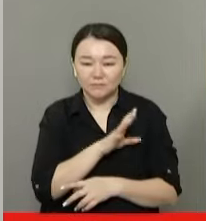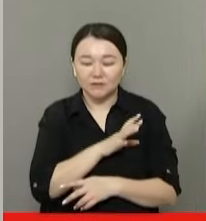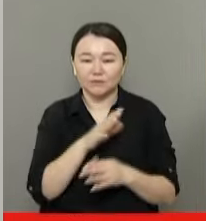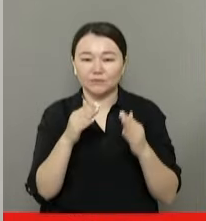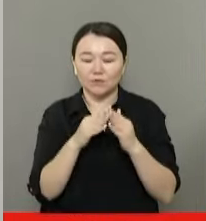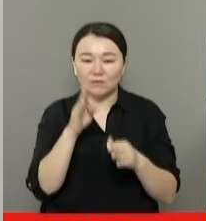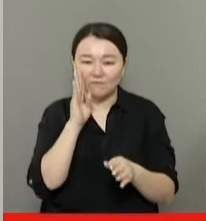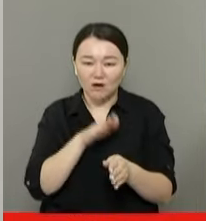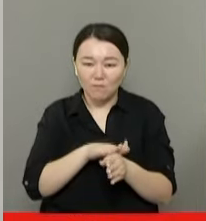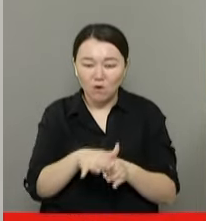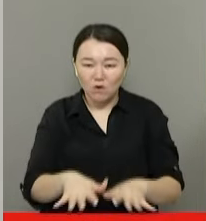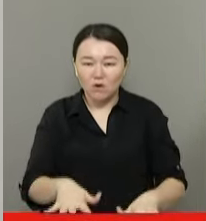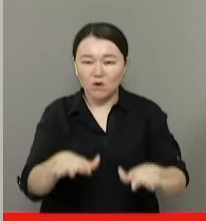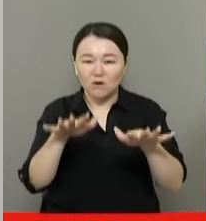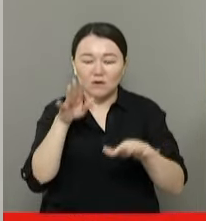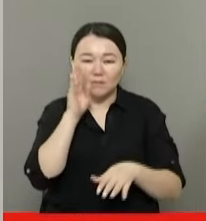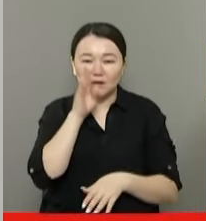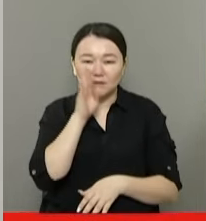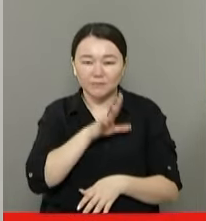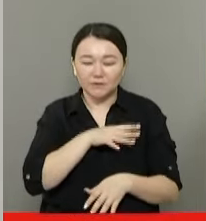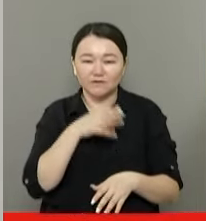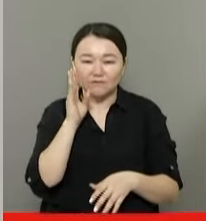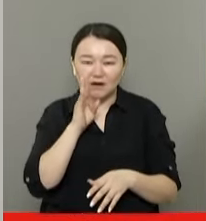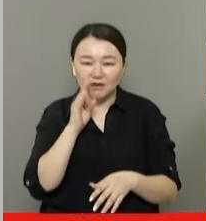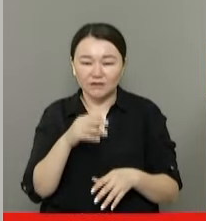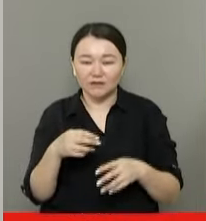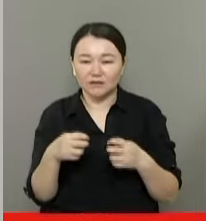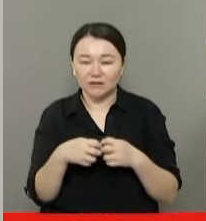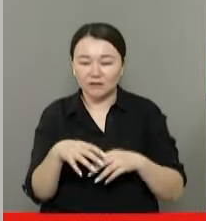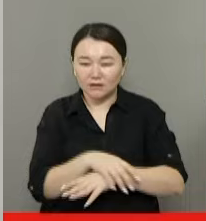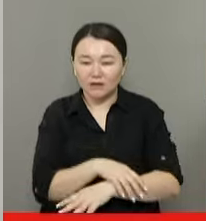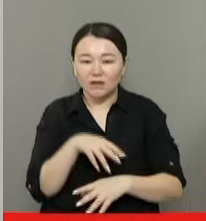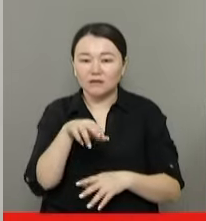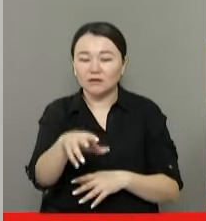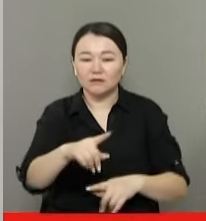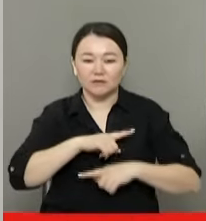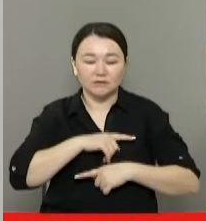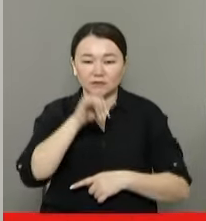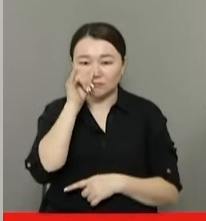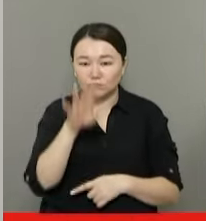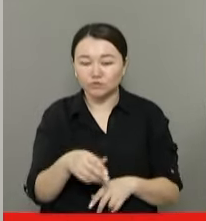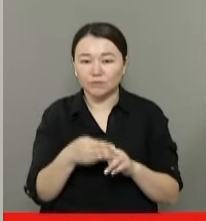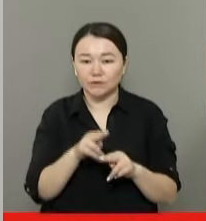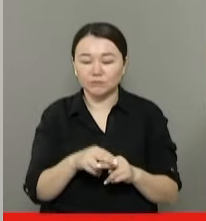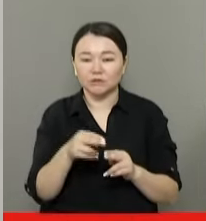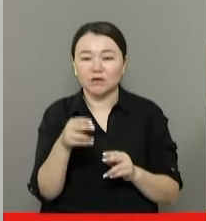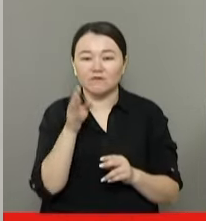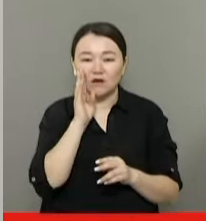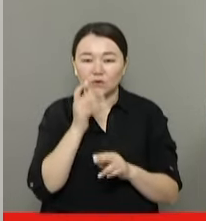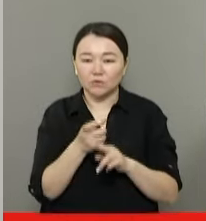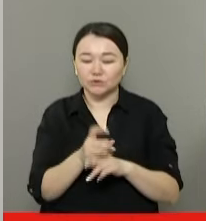алдын су тасқыны алып кеткен. Аяғымызда су етіп болған менен науқасқа жете алмадық. Себебі су өте